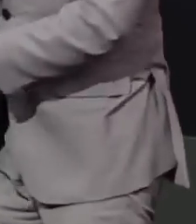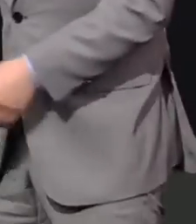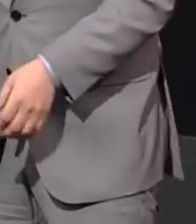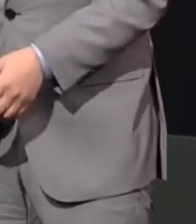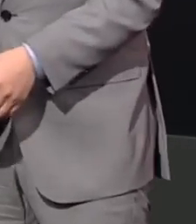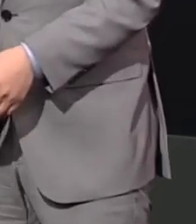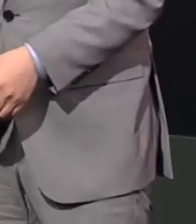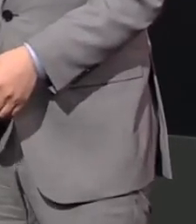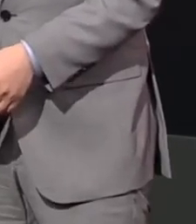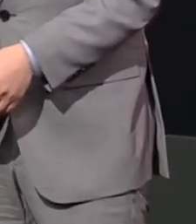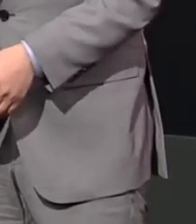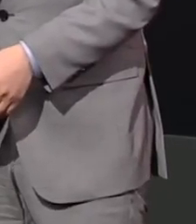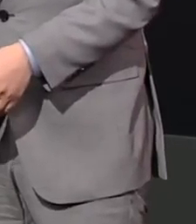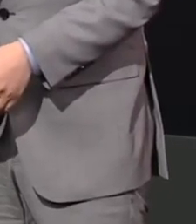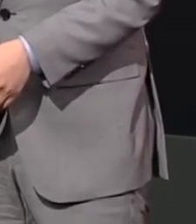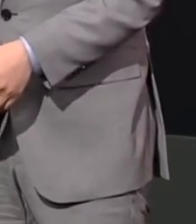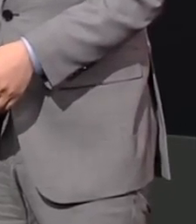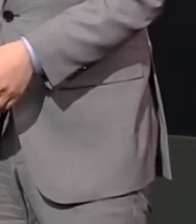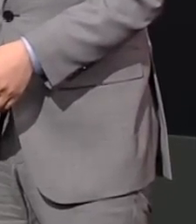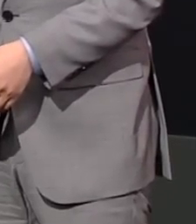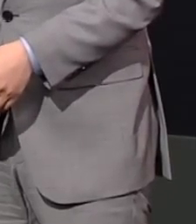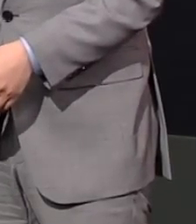끝났습니다 이거 눌러주세요